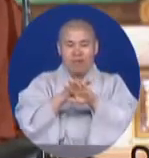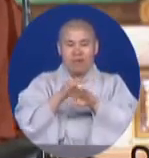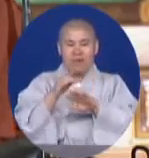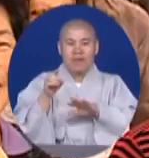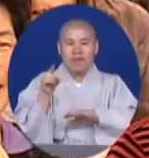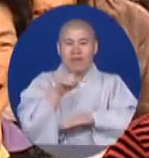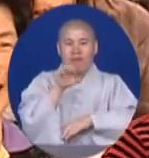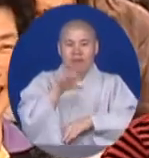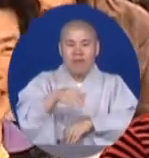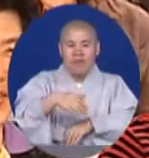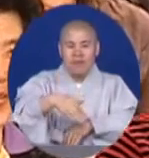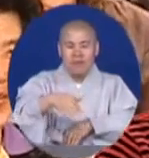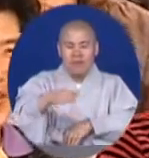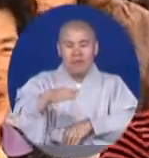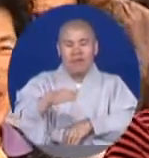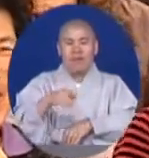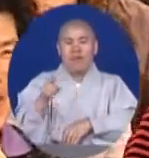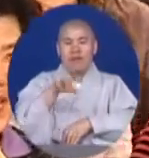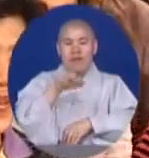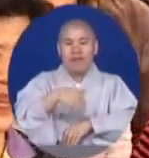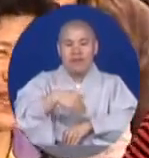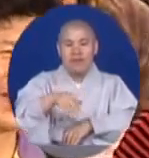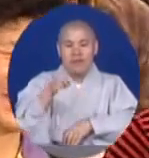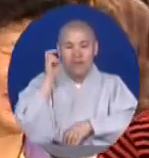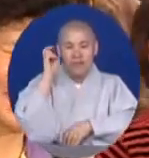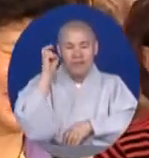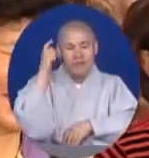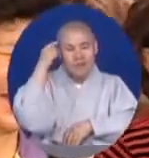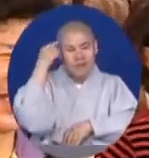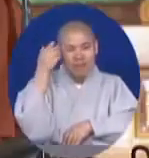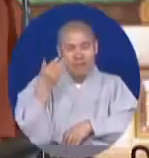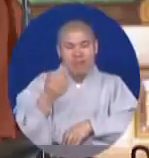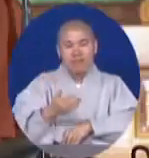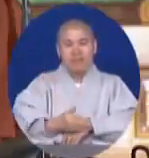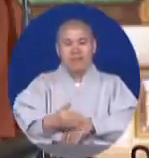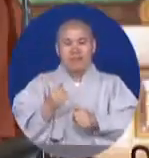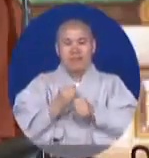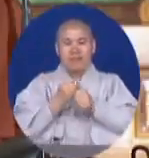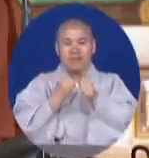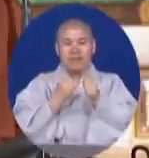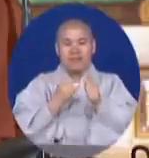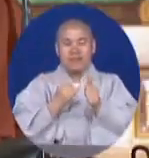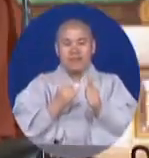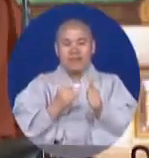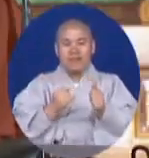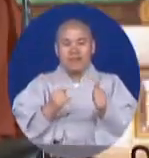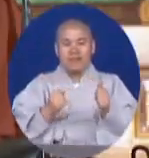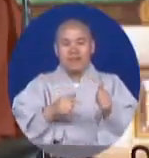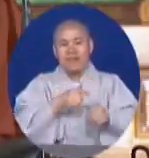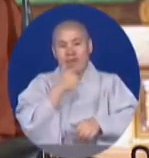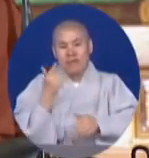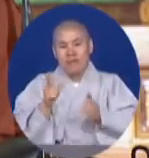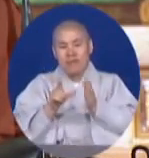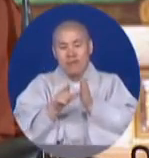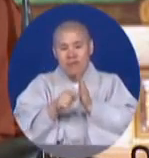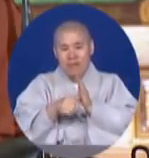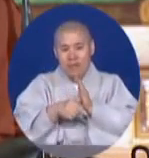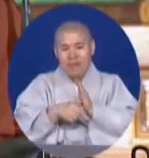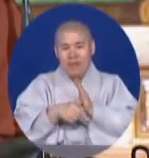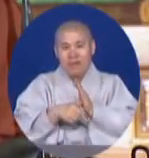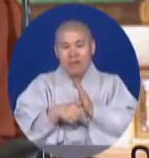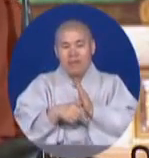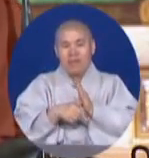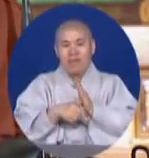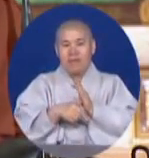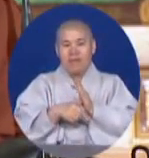어디 가겠어요? 예? 그 남편이 해는 넘어가고 날은